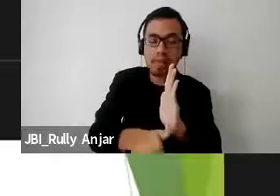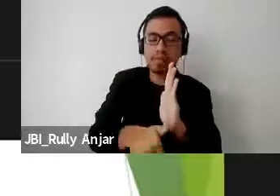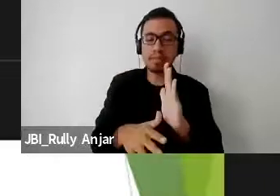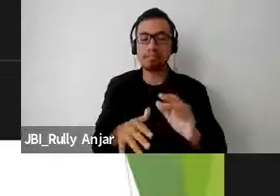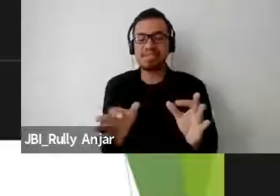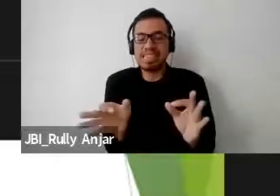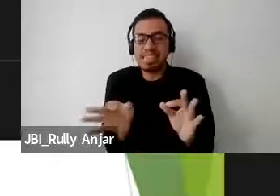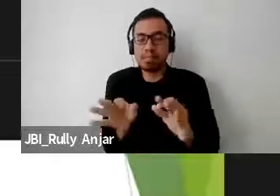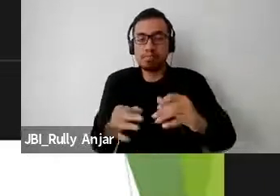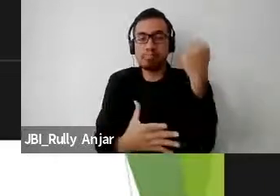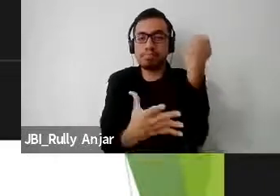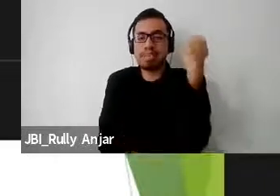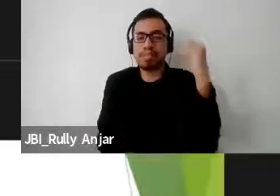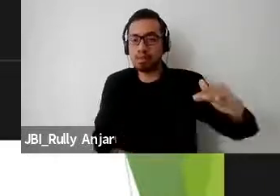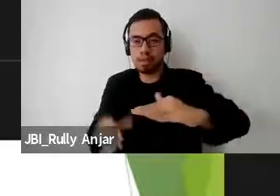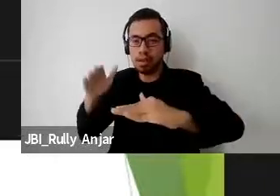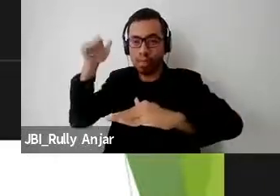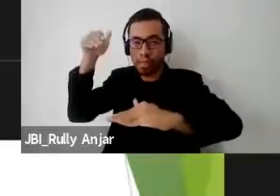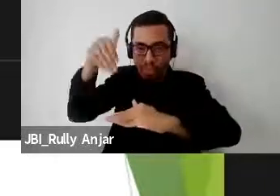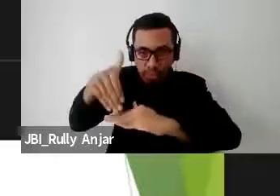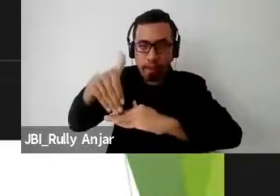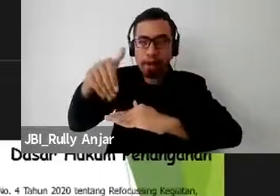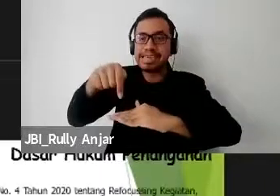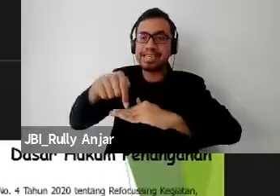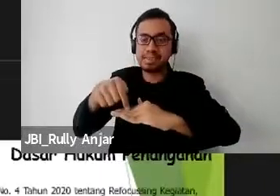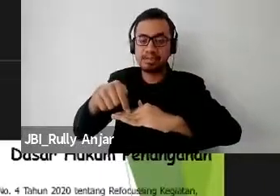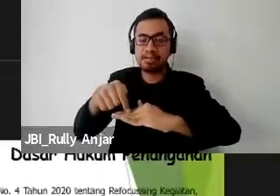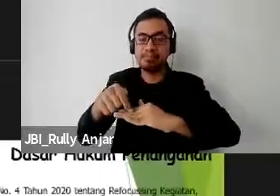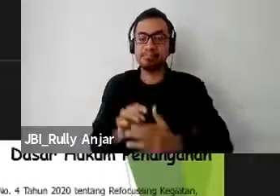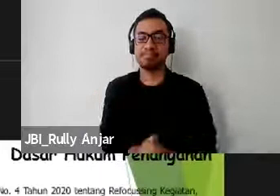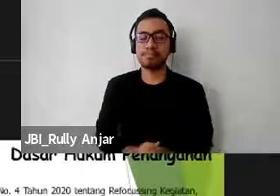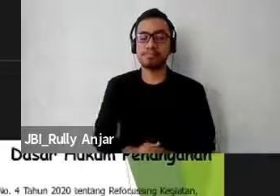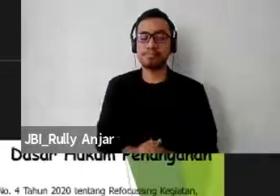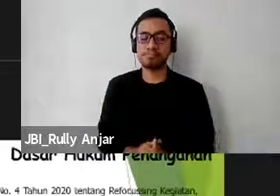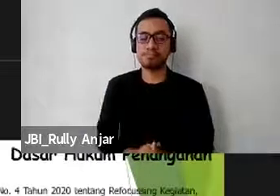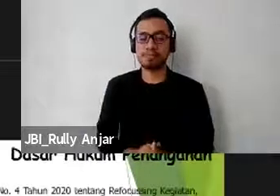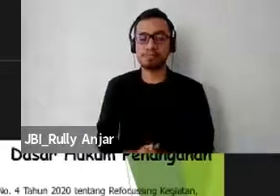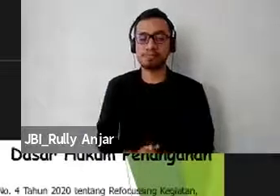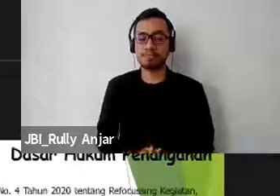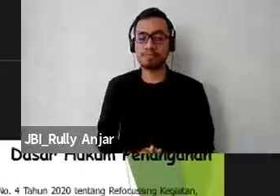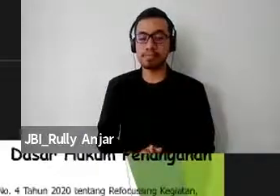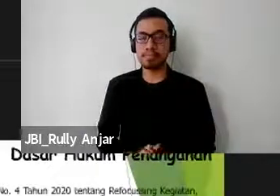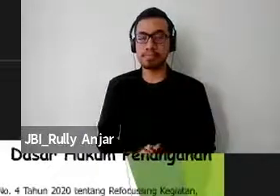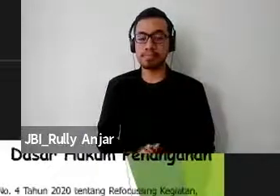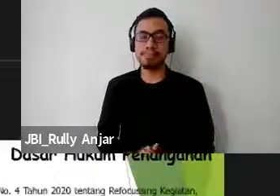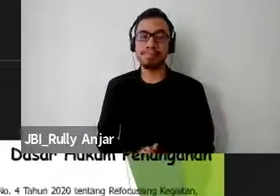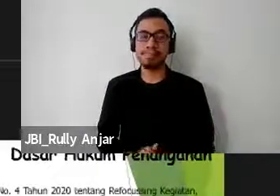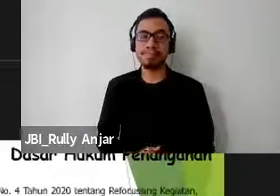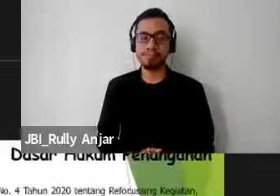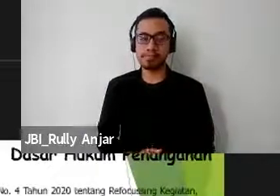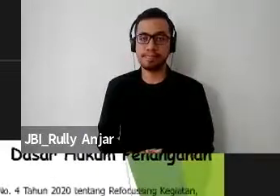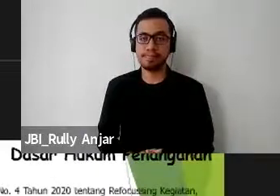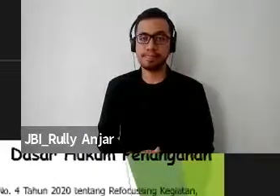Lanjut. Nah, Bapak Ibu sekalian yang saya hormati, kalau kita melihat di